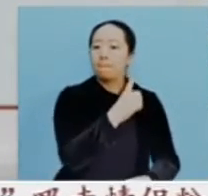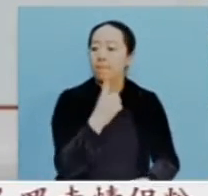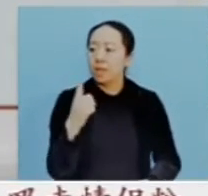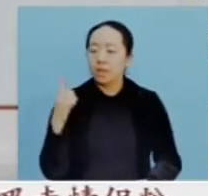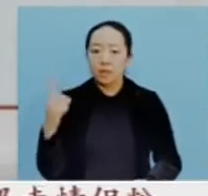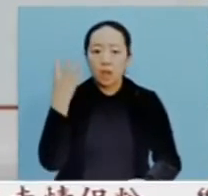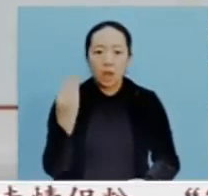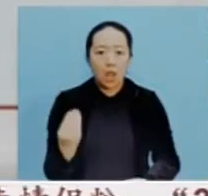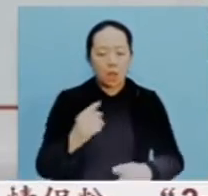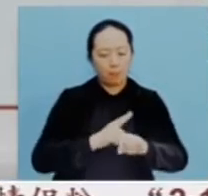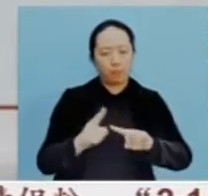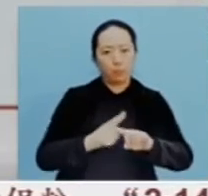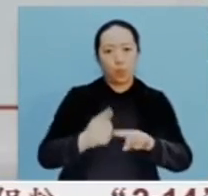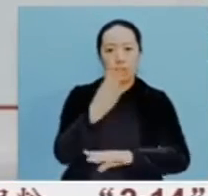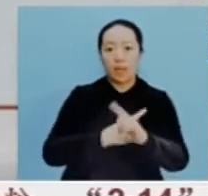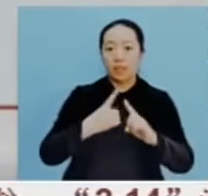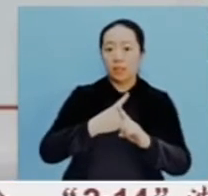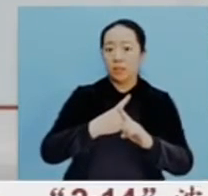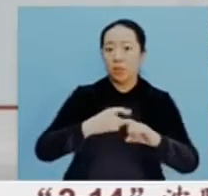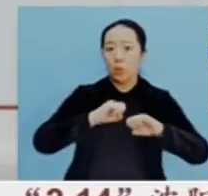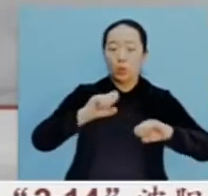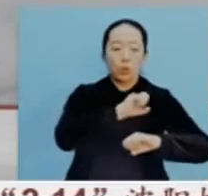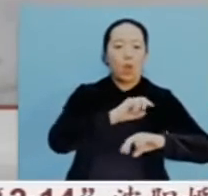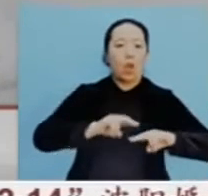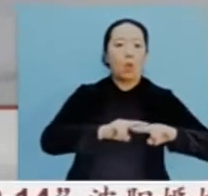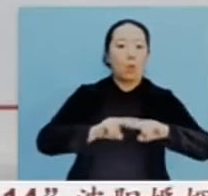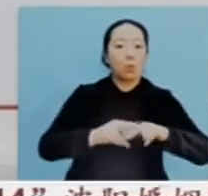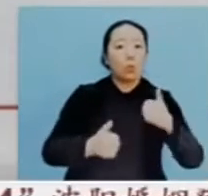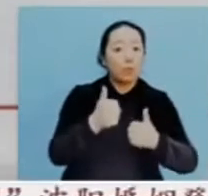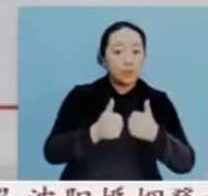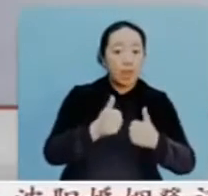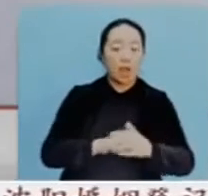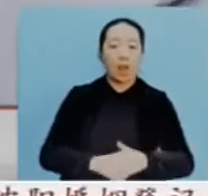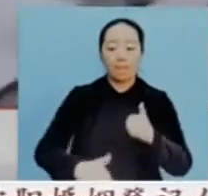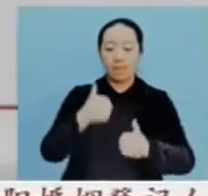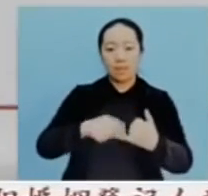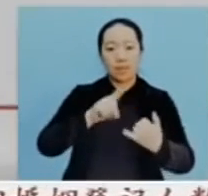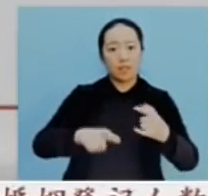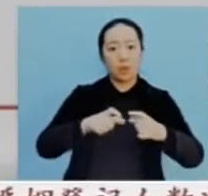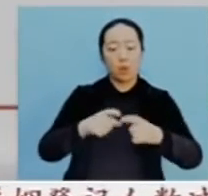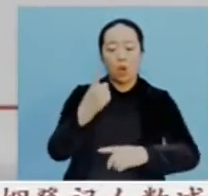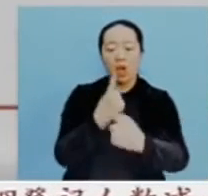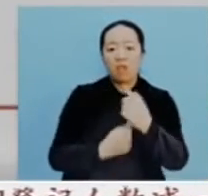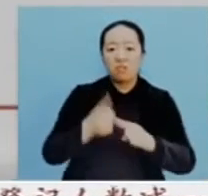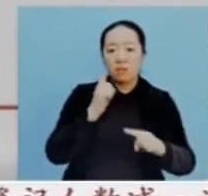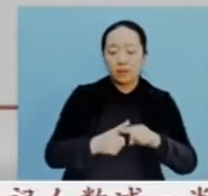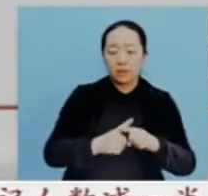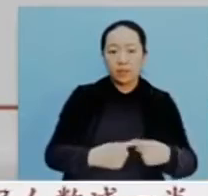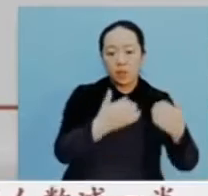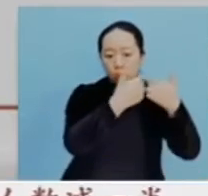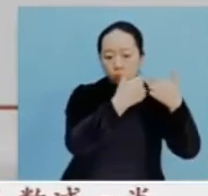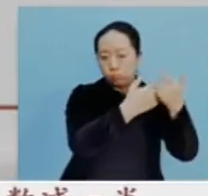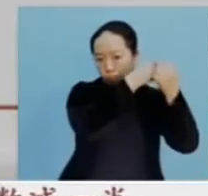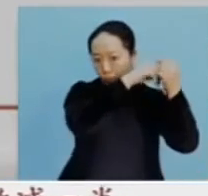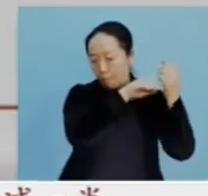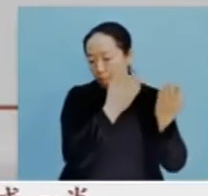必须共同进行比赛，比赛结果由特定的计算系统判定。残疾人高山滑雪除了正